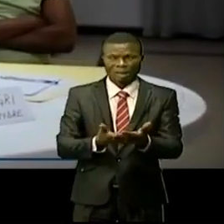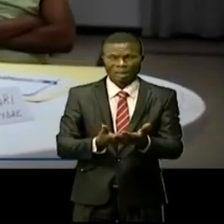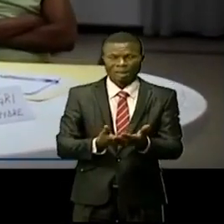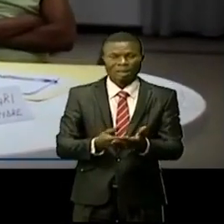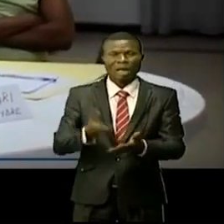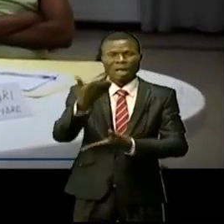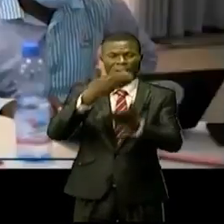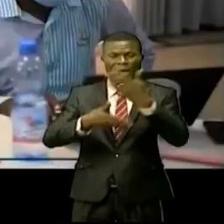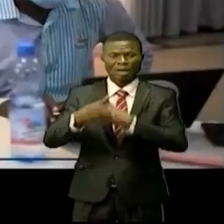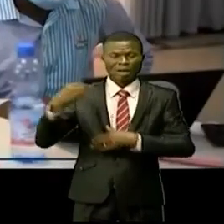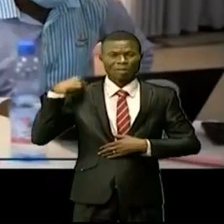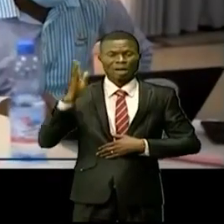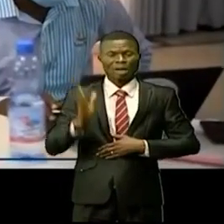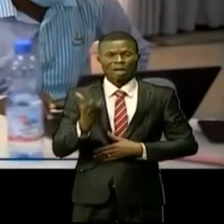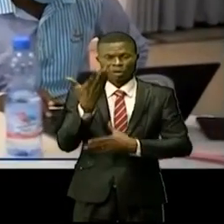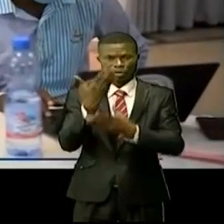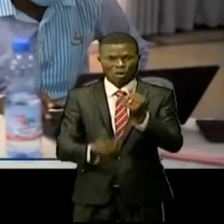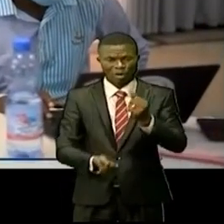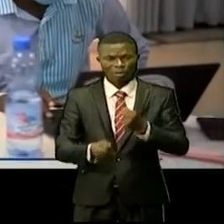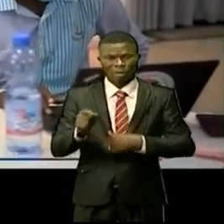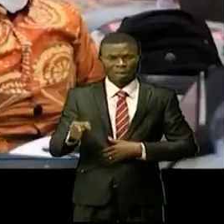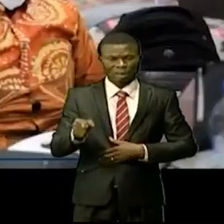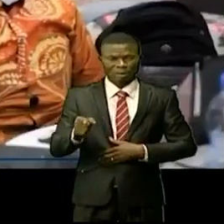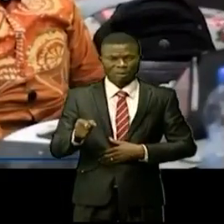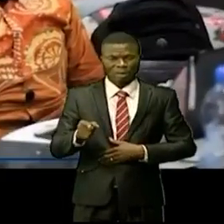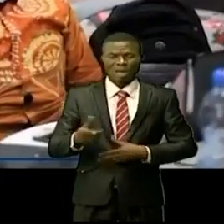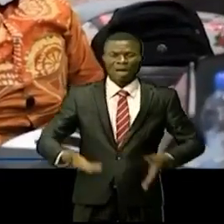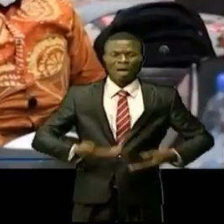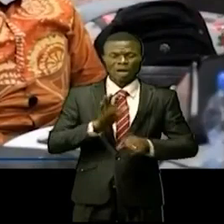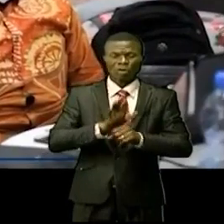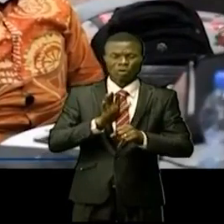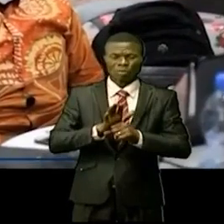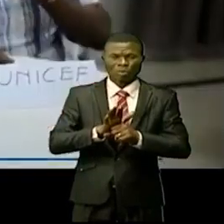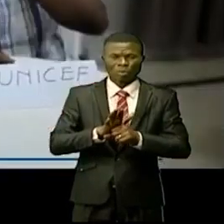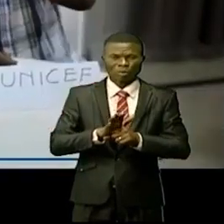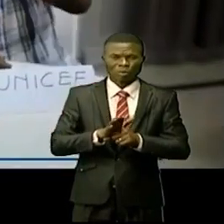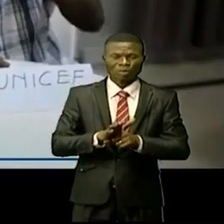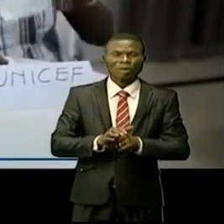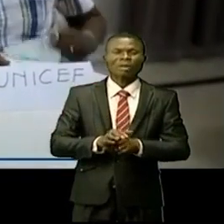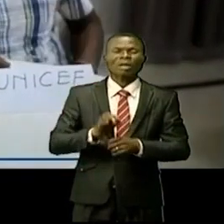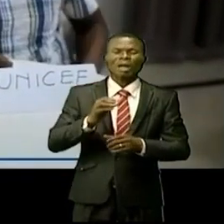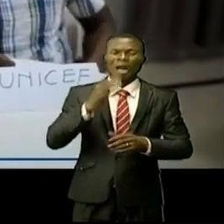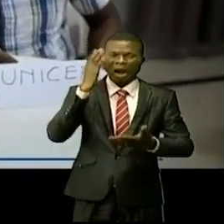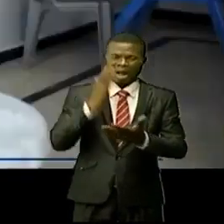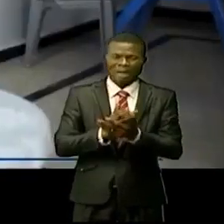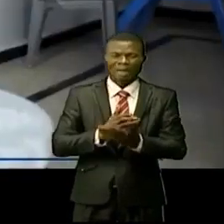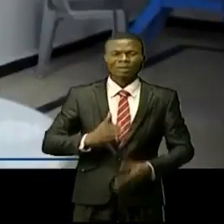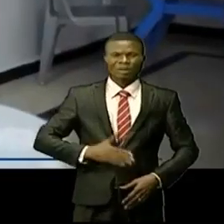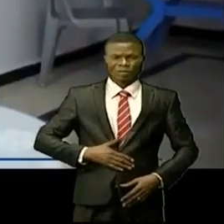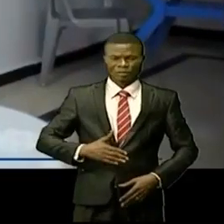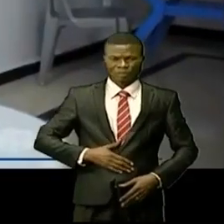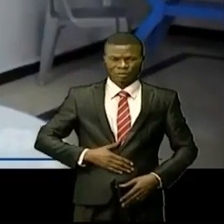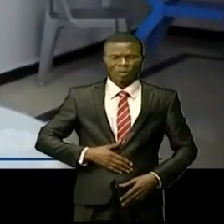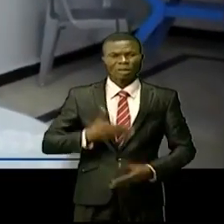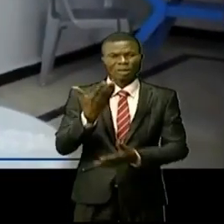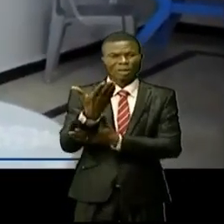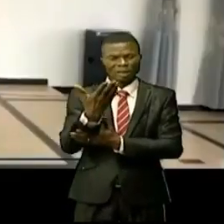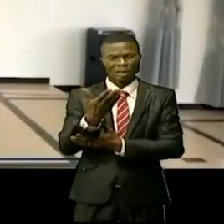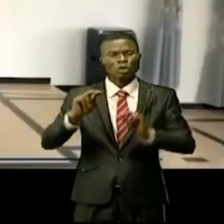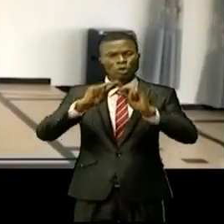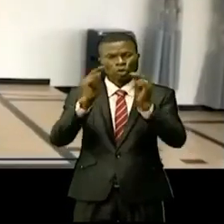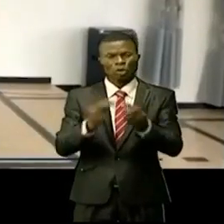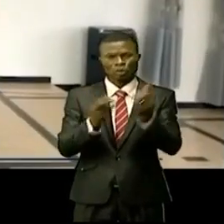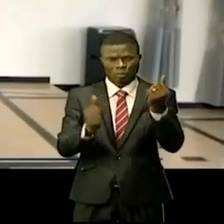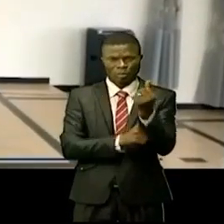représenté les gouverneurs de province à ses assises, salue l'apport du PAM sur la lutte contre ces fléaux et invite les parties prenantes